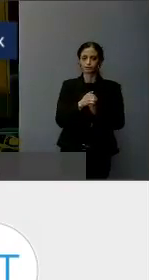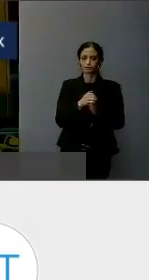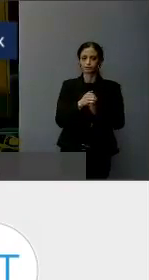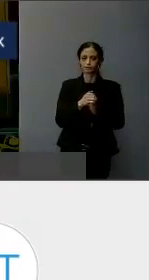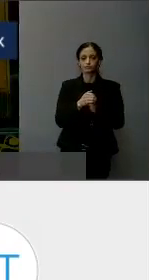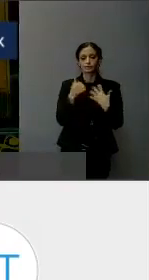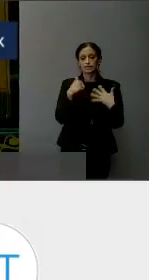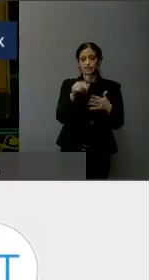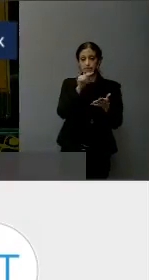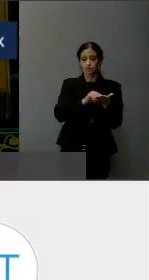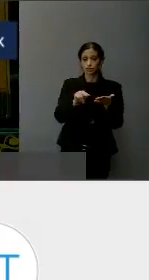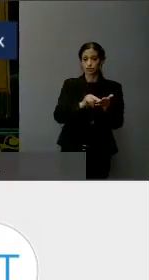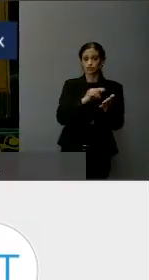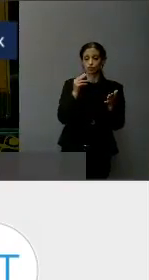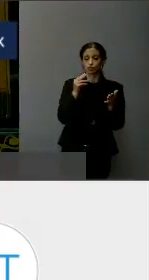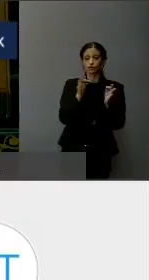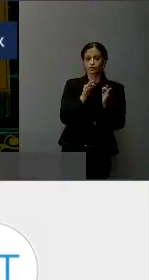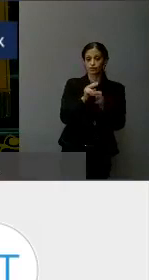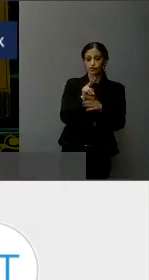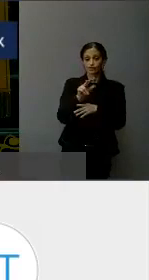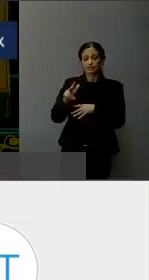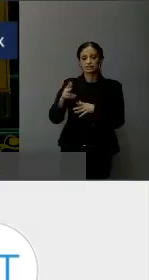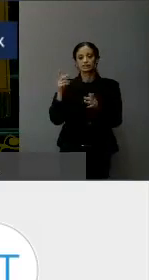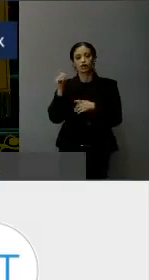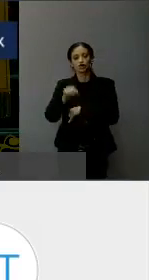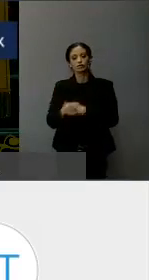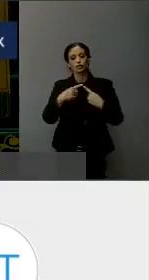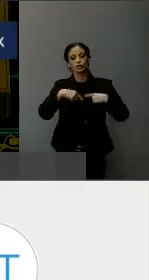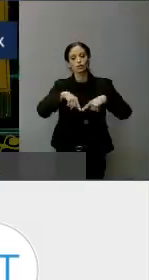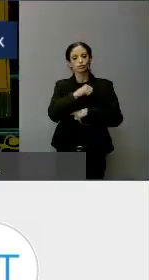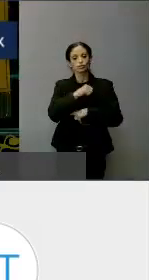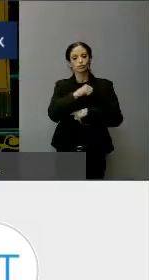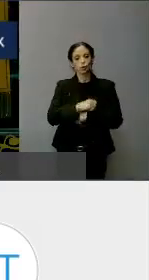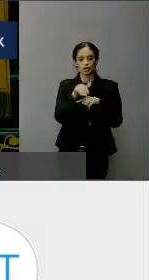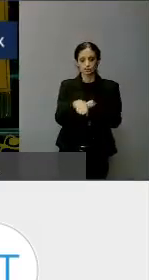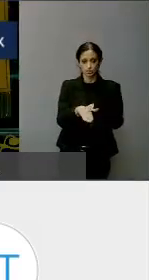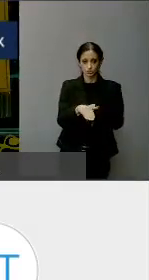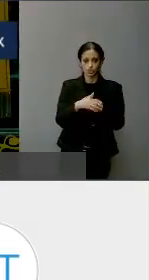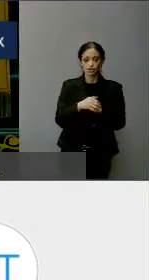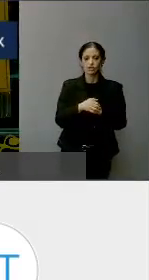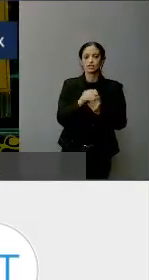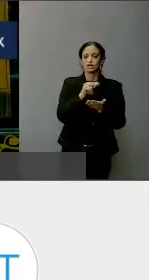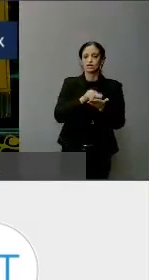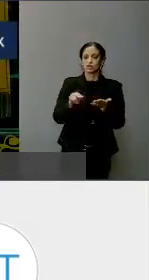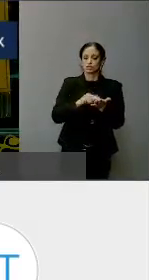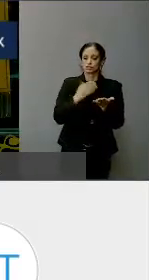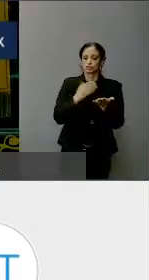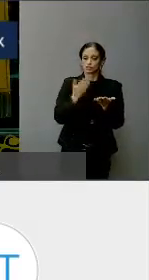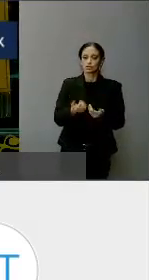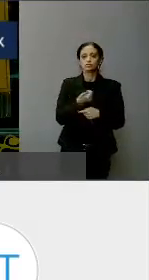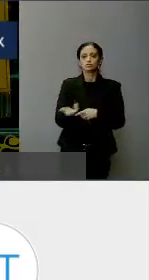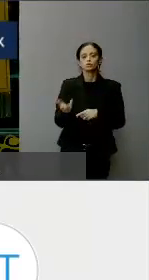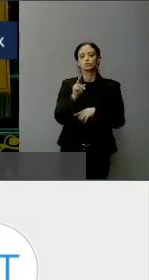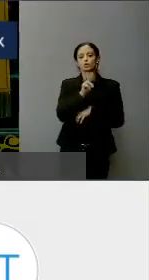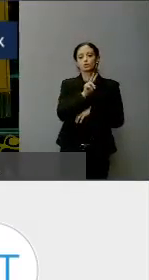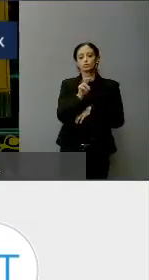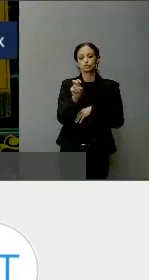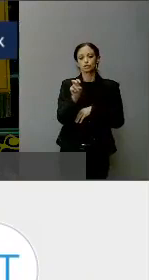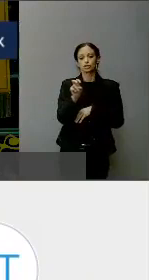16 voti favorevoli 23 a incontrare il consiglio comunale respinge in votazione ora il numero